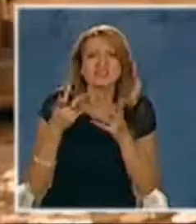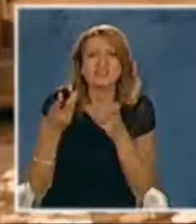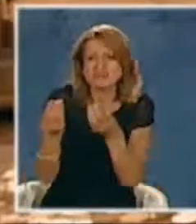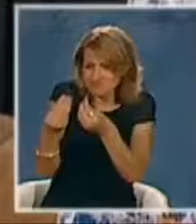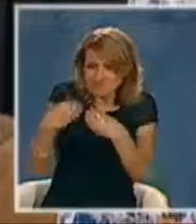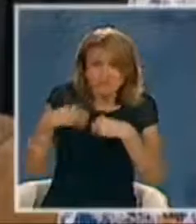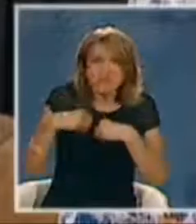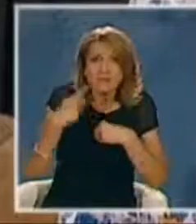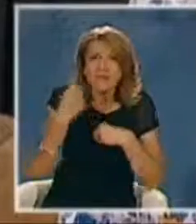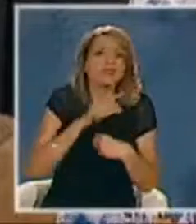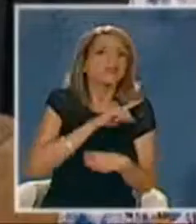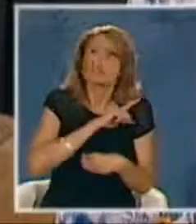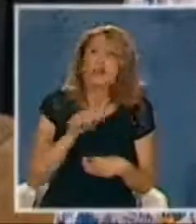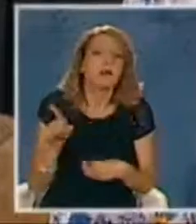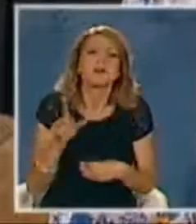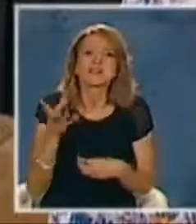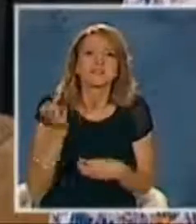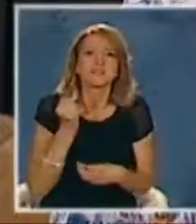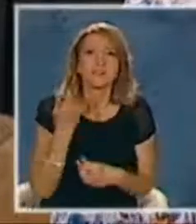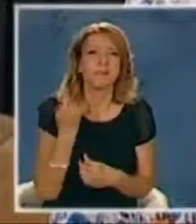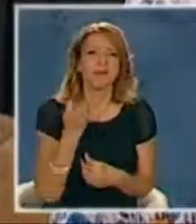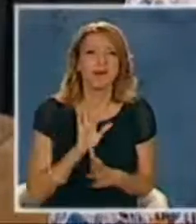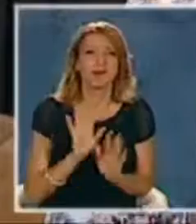аз никога няма да ти взема пари за това нещо. Просто